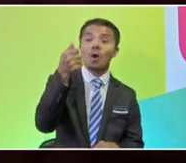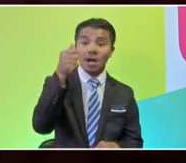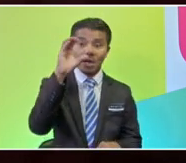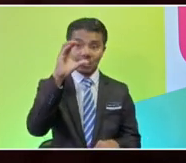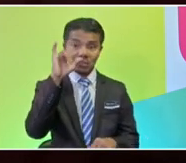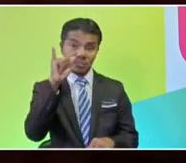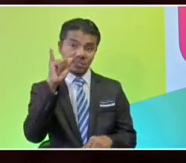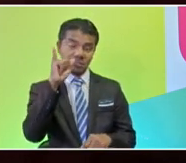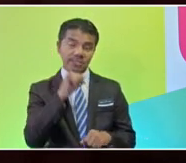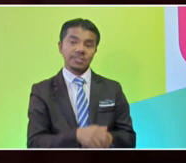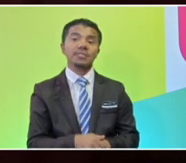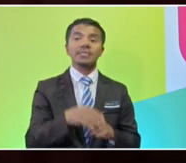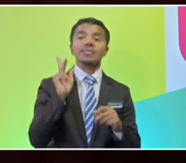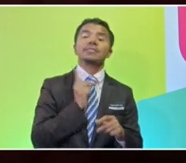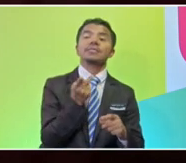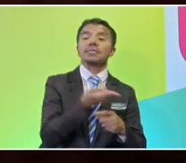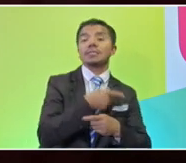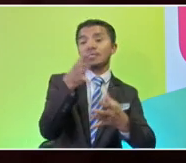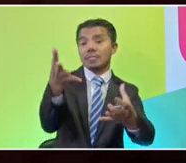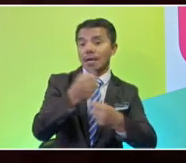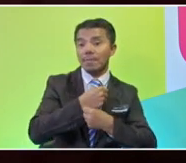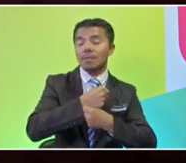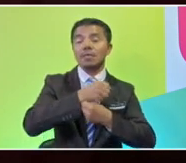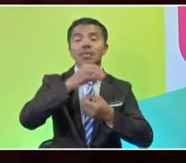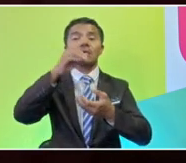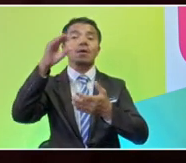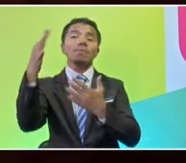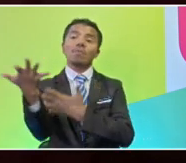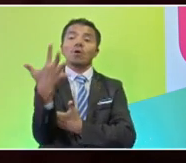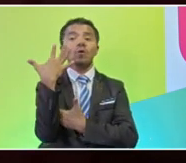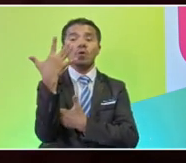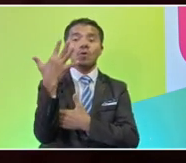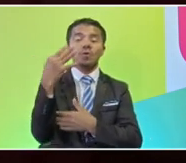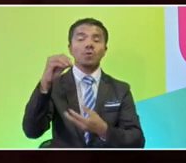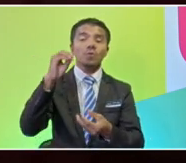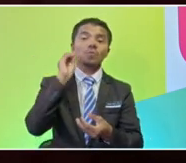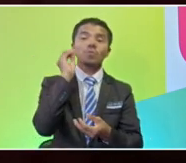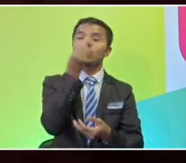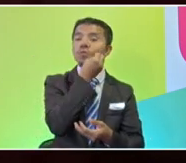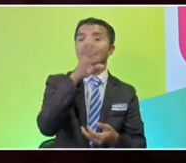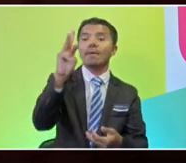kuaci itu kita dapat daripada benih bunga matahari biji itu